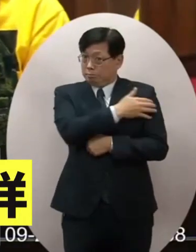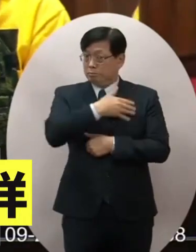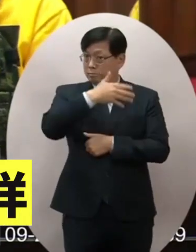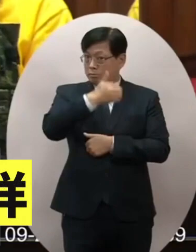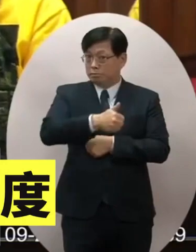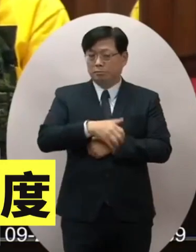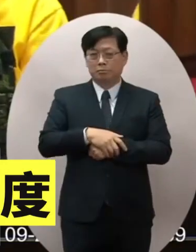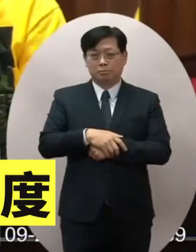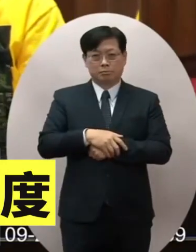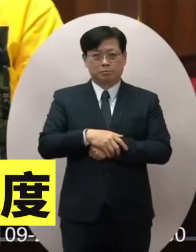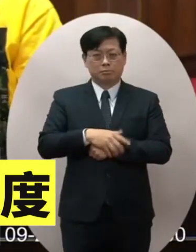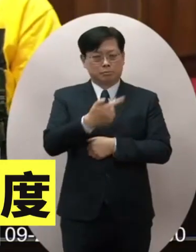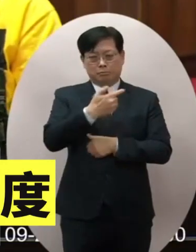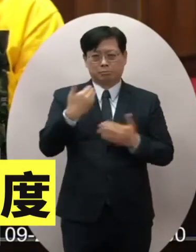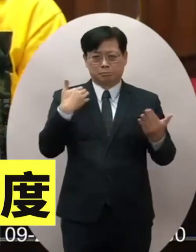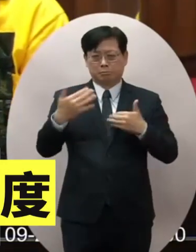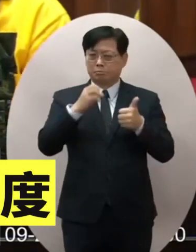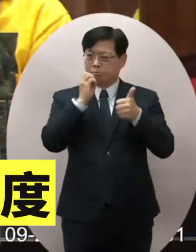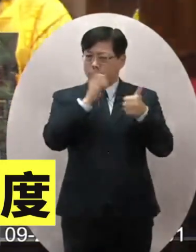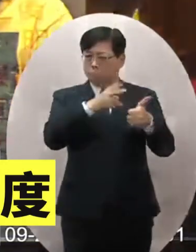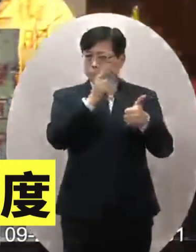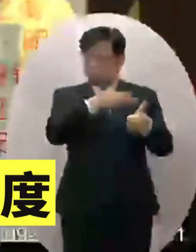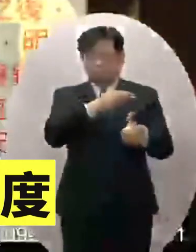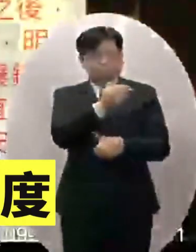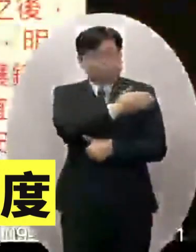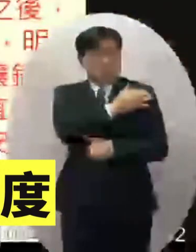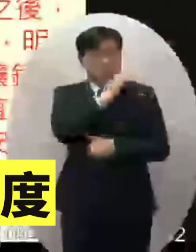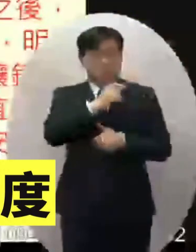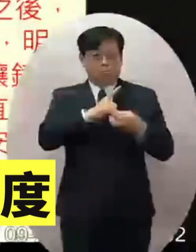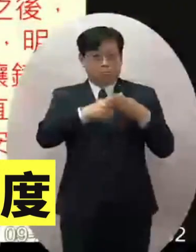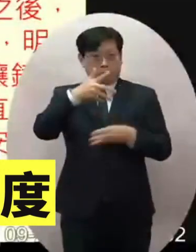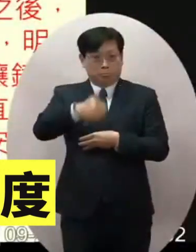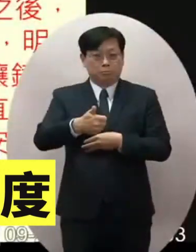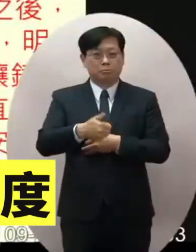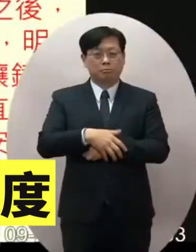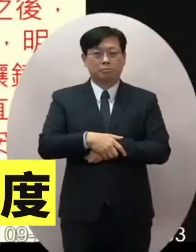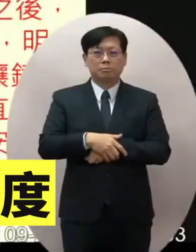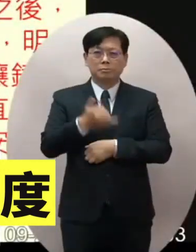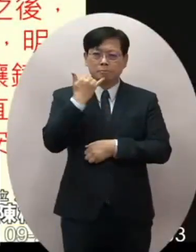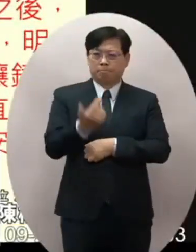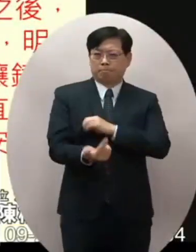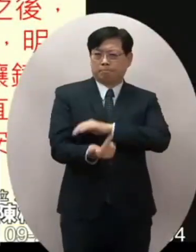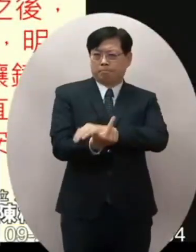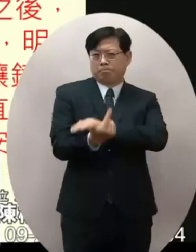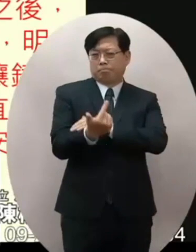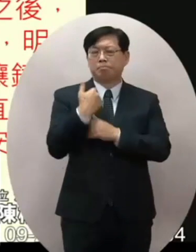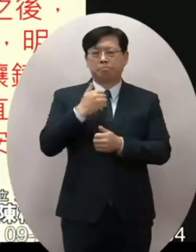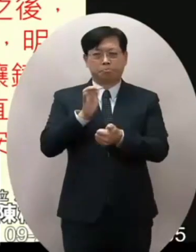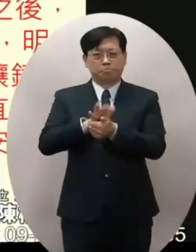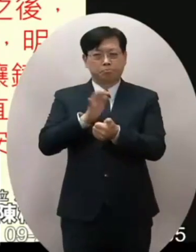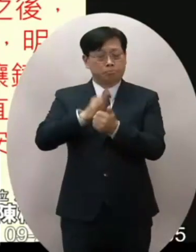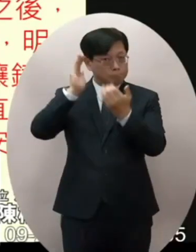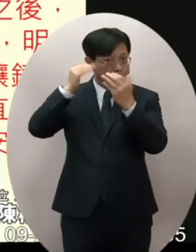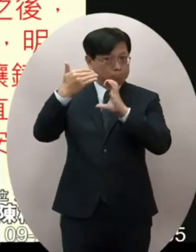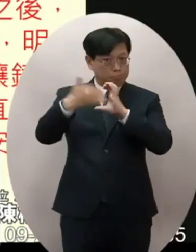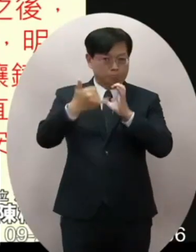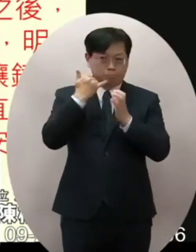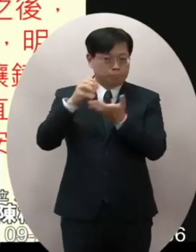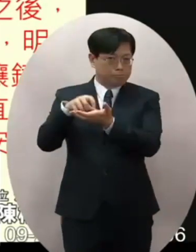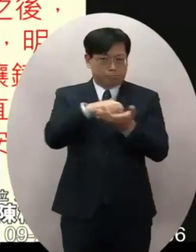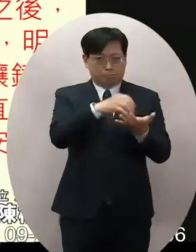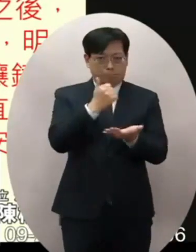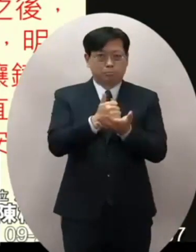耀祥，明确要求陈耀祥在很快的速度让静电视拿到执